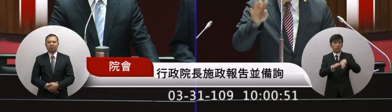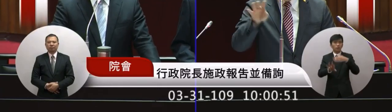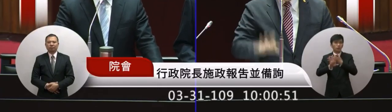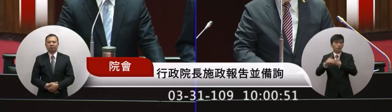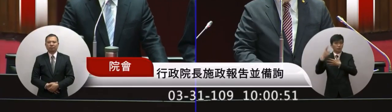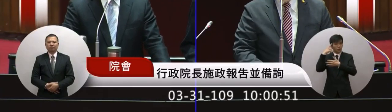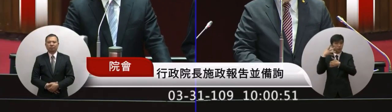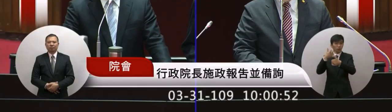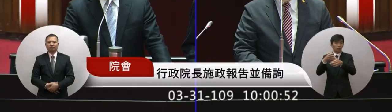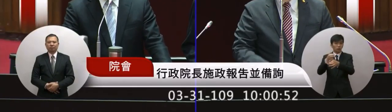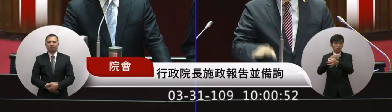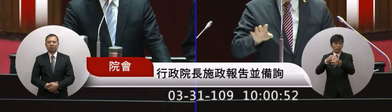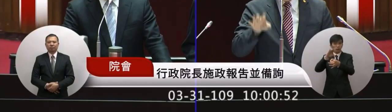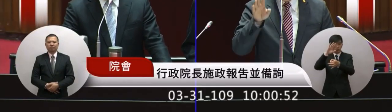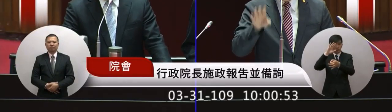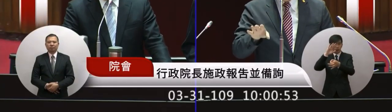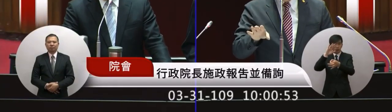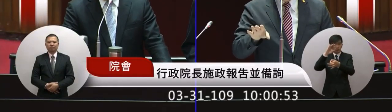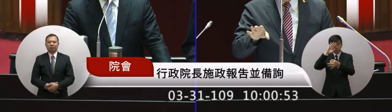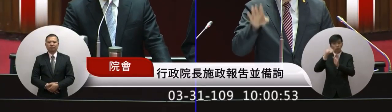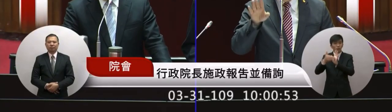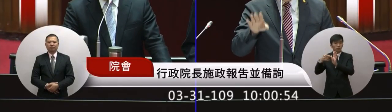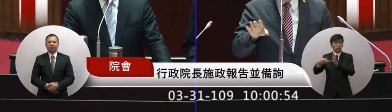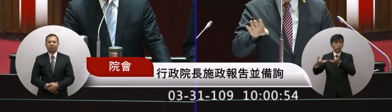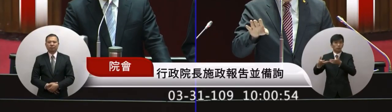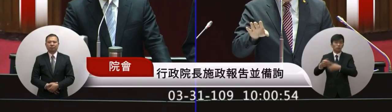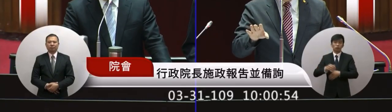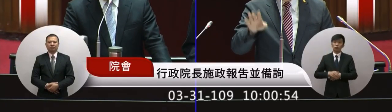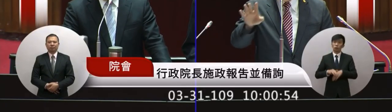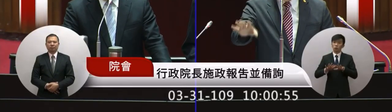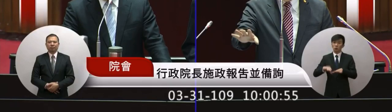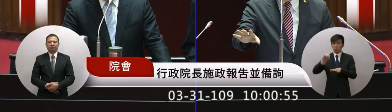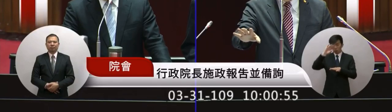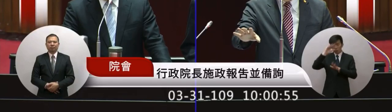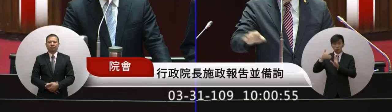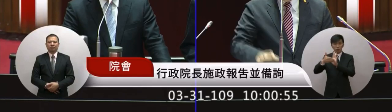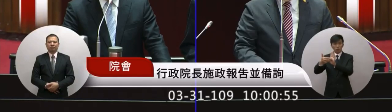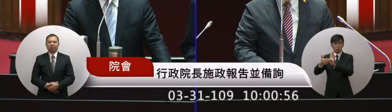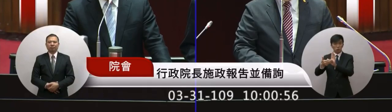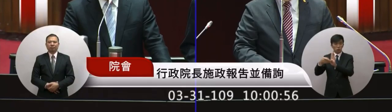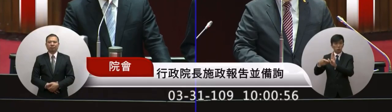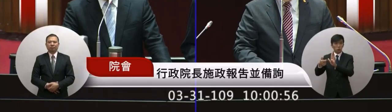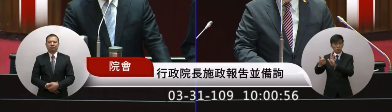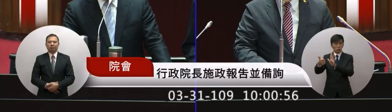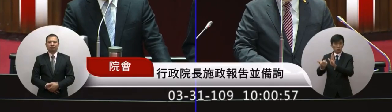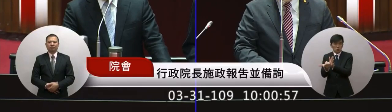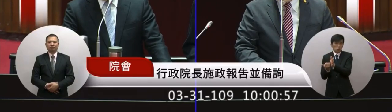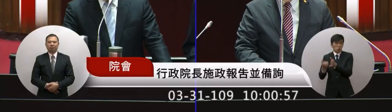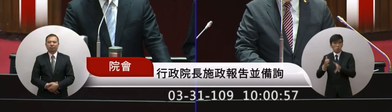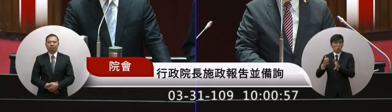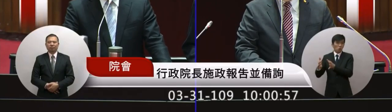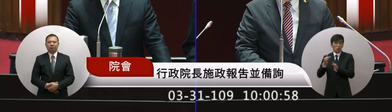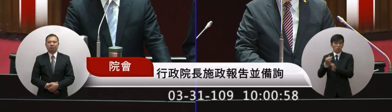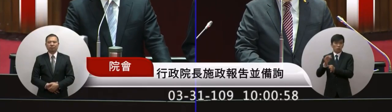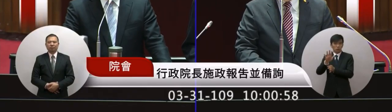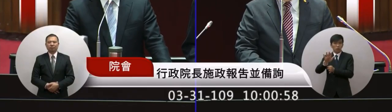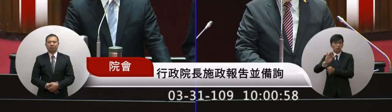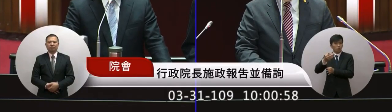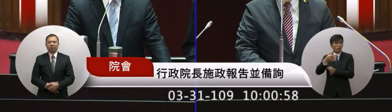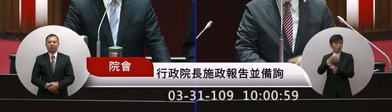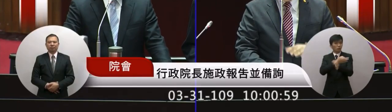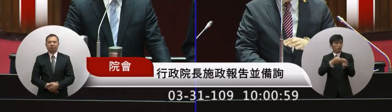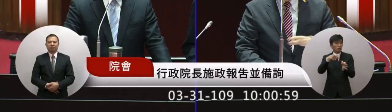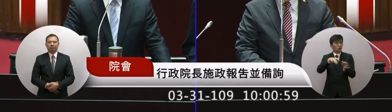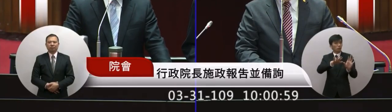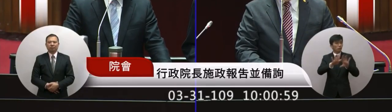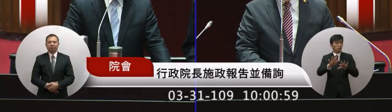就是经济防疫的问题。我们这次防疫其实很成功，就是因为很多超前部署。那现在整个经济的状况的时候，其实就